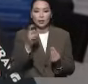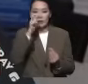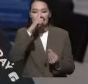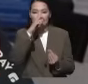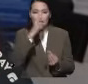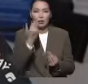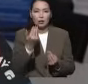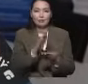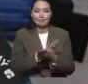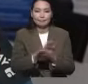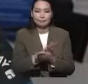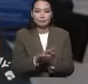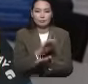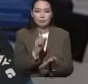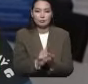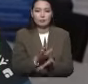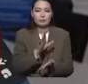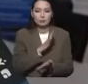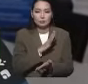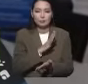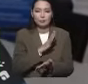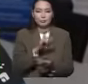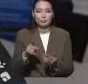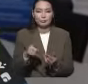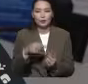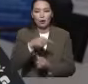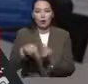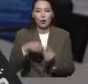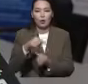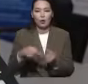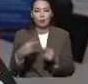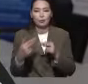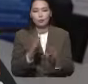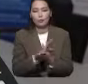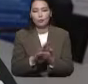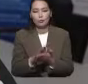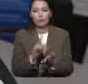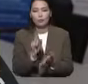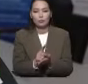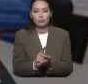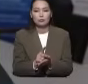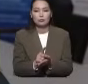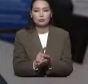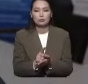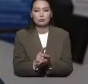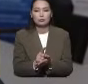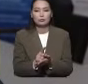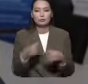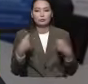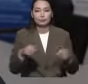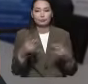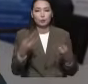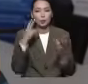күкірт тазаланып, 2-3 сатыдан өтіп тазаланып, күкірт гранулирован күкірт болып сатылуға жоспарланып